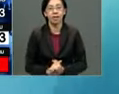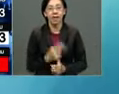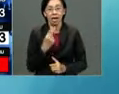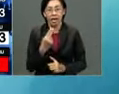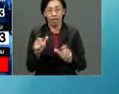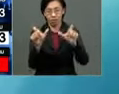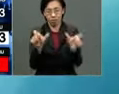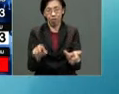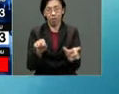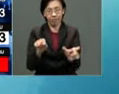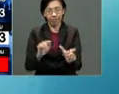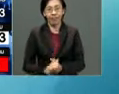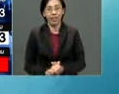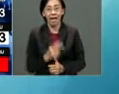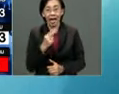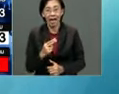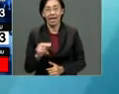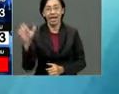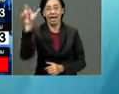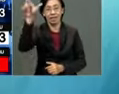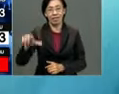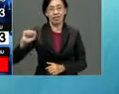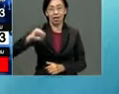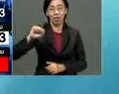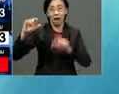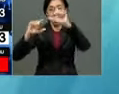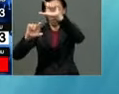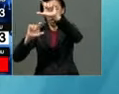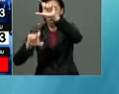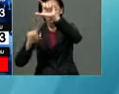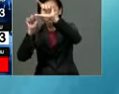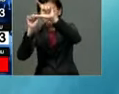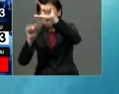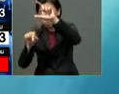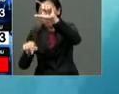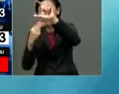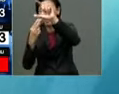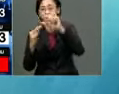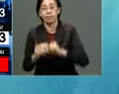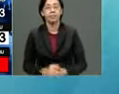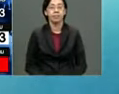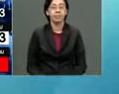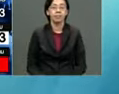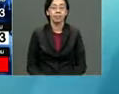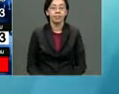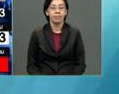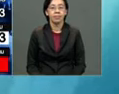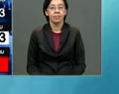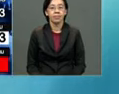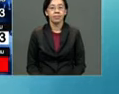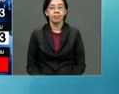านขวามือนะครับอะไรต่างๆก็นำเรียนแล้วก็ไปดูกันนะครับครับ